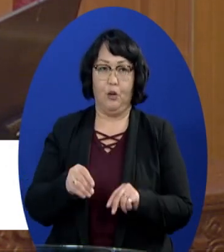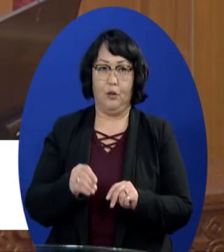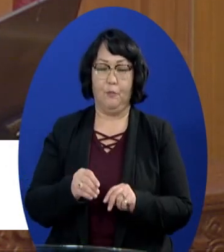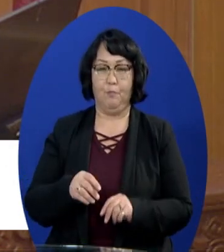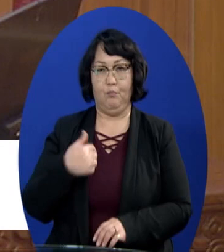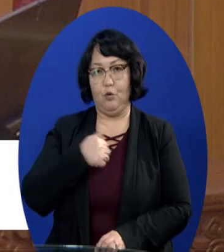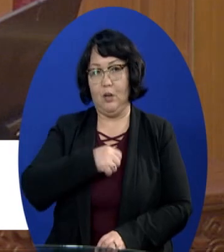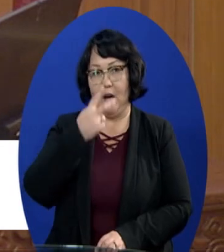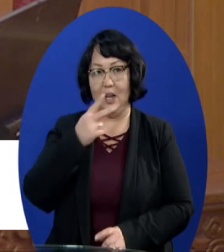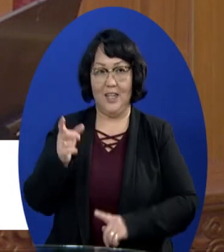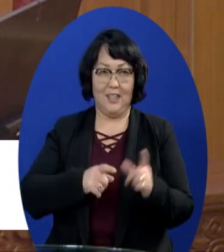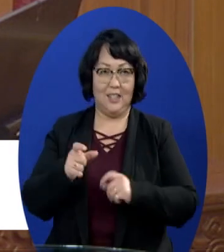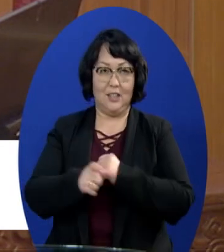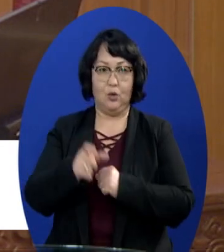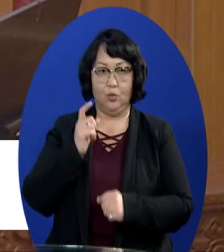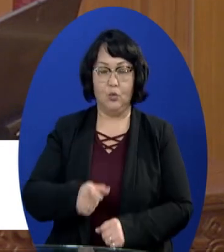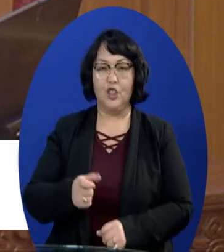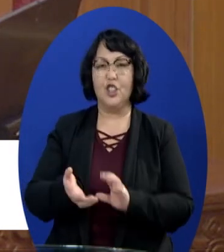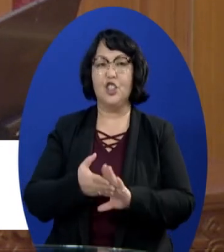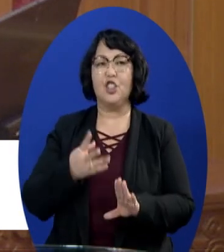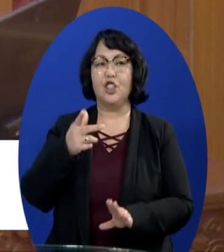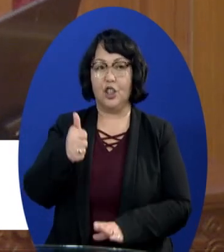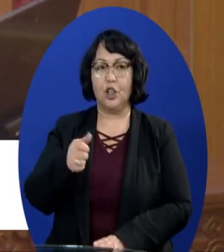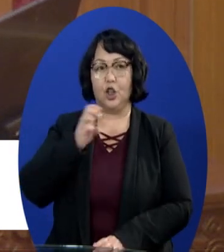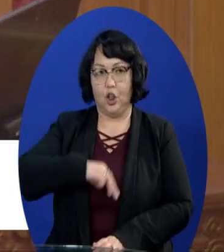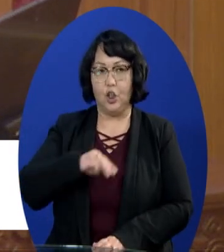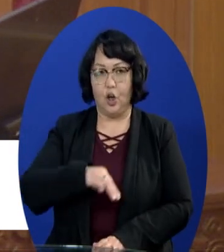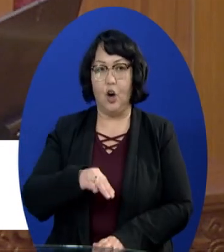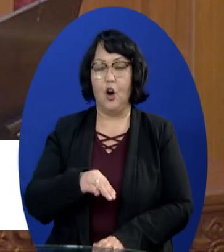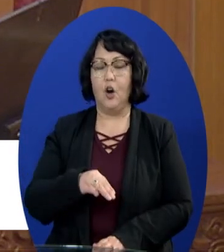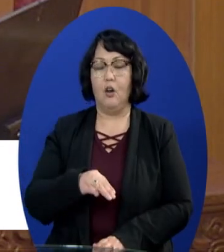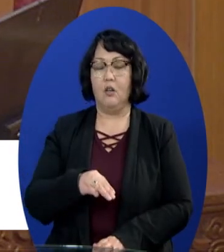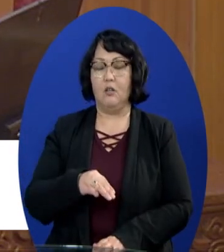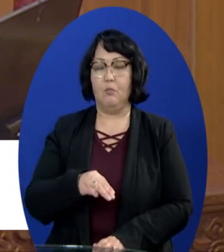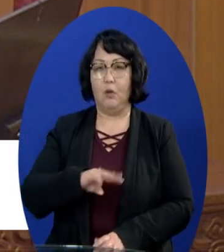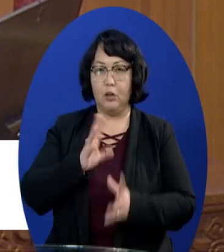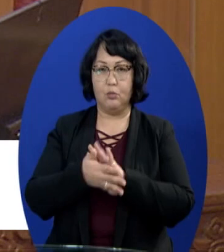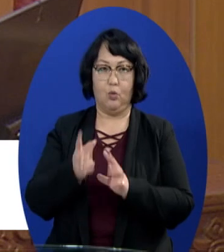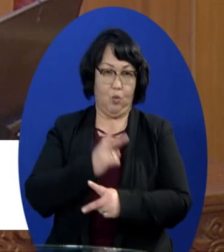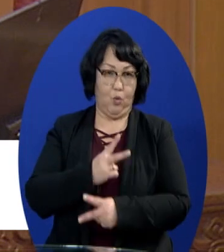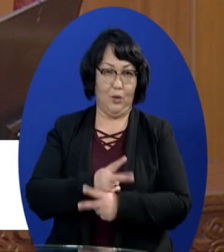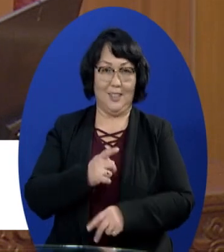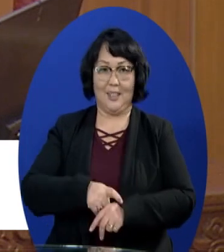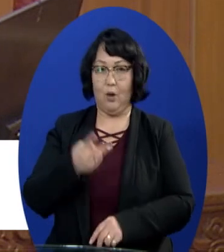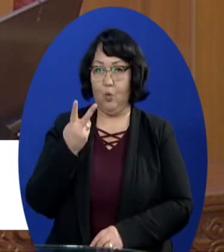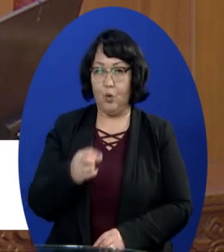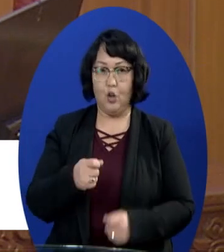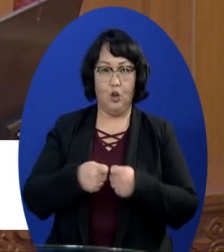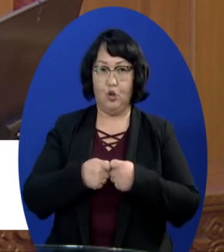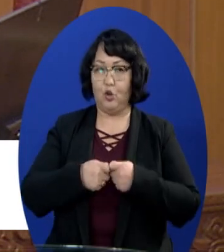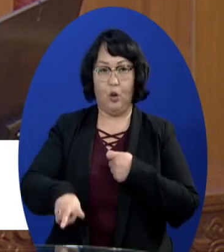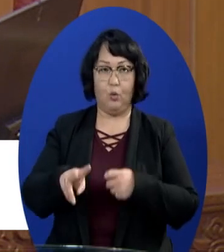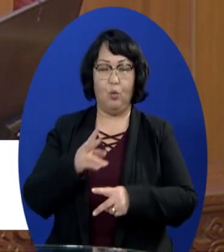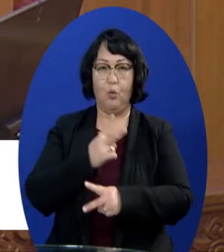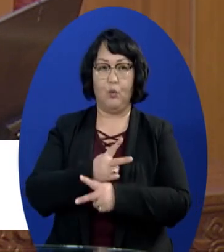би бол ер нь эдийн засгийн хувьд бол альва шинжил реформын төлөө байдаг. Гэхдээ энэ хууль чинь хэтэрхий цаг үе олоог юм биш үү? Бид